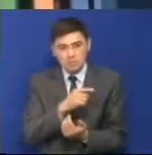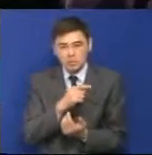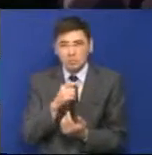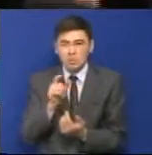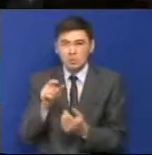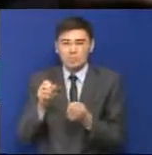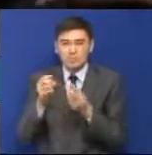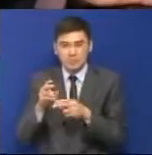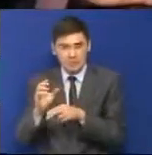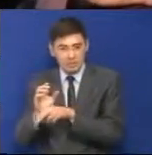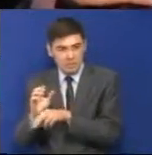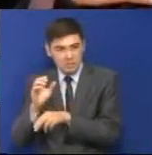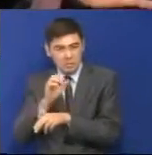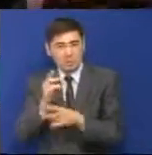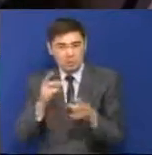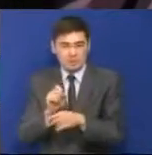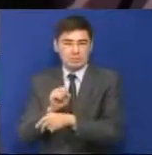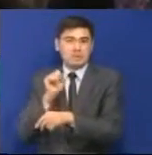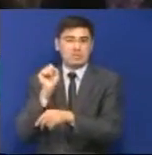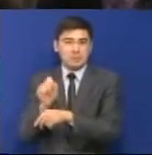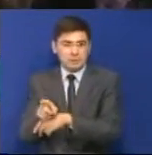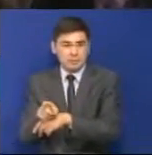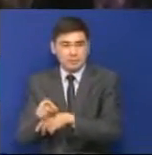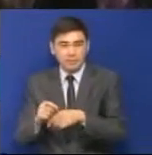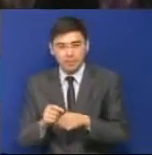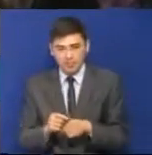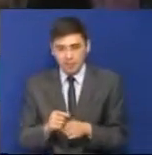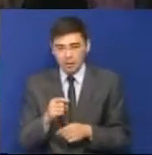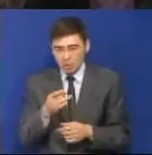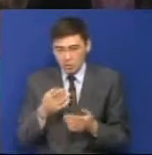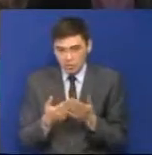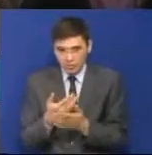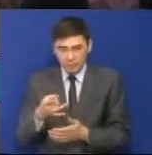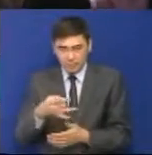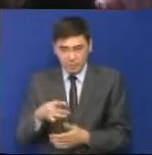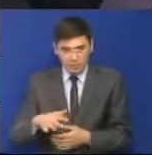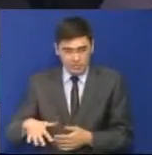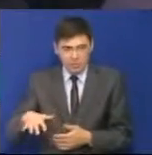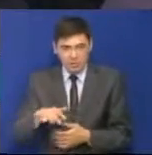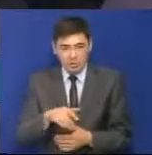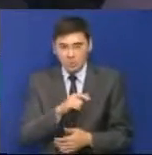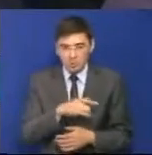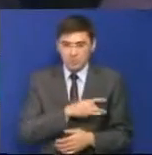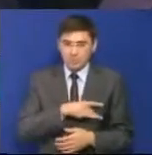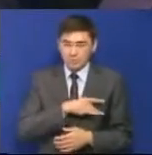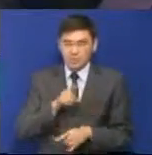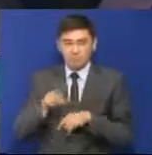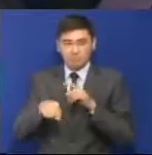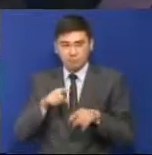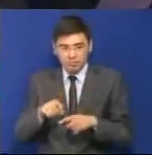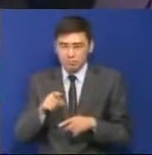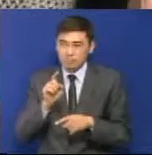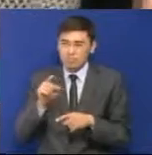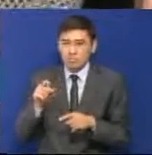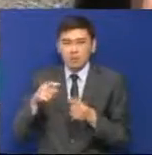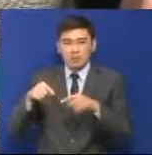мамандарды осы жерге жіберуге тапсырма берді. Жиын барысында шағын аудан тұрғындары өздерін толғандырған сауалдарын қойып, салалық бөлім